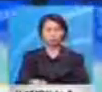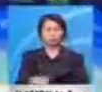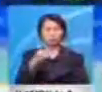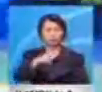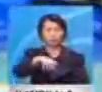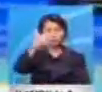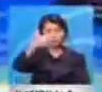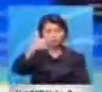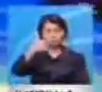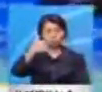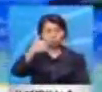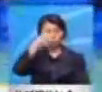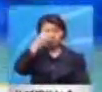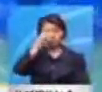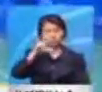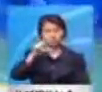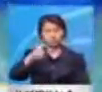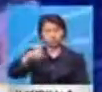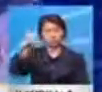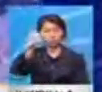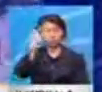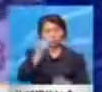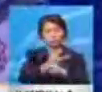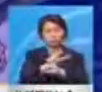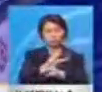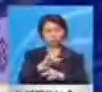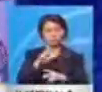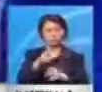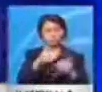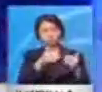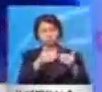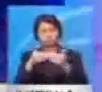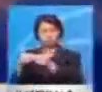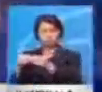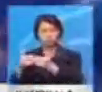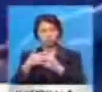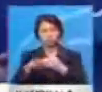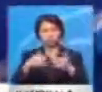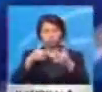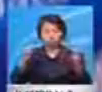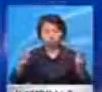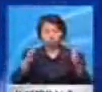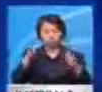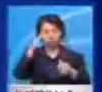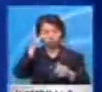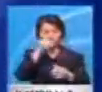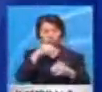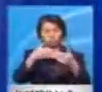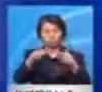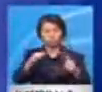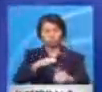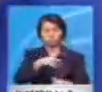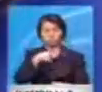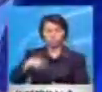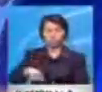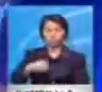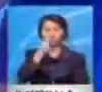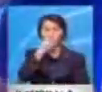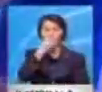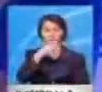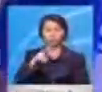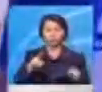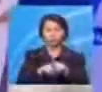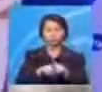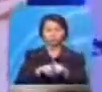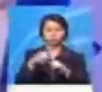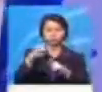kemenanganatas yangelar juara dunia dua kali itualah yang ketiga berturut-urut selepas terbukaina Hong Kong November lalu sebagai